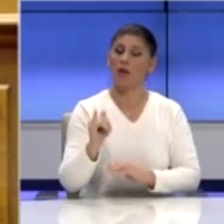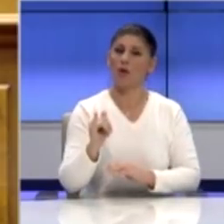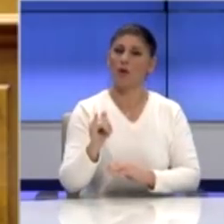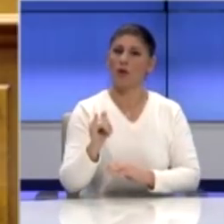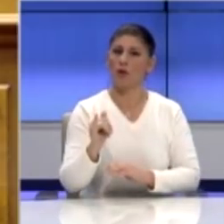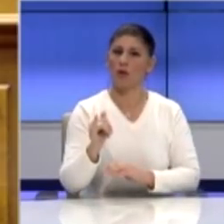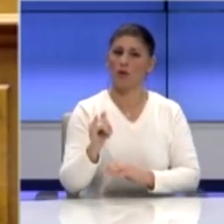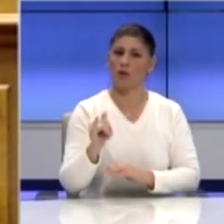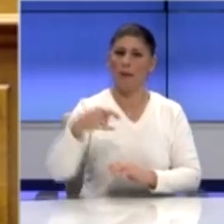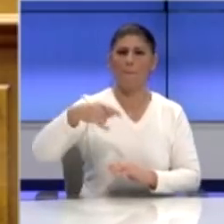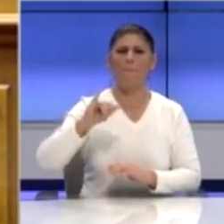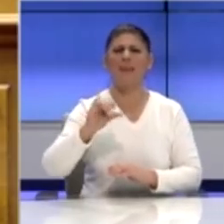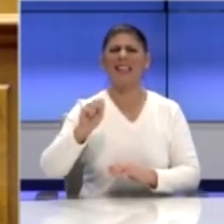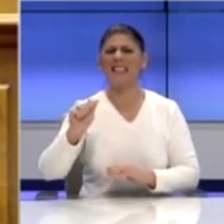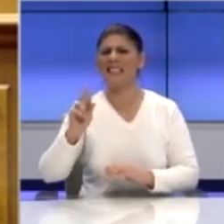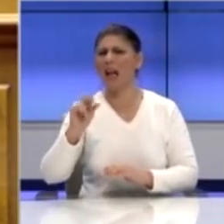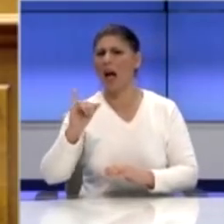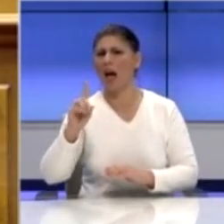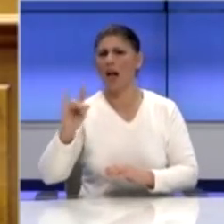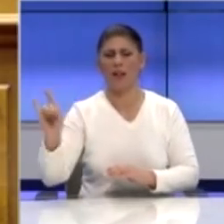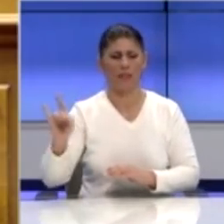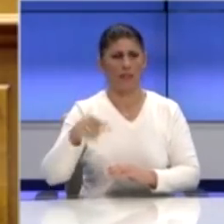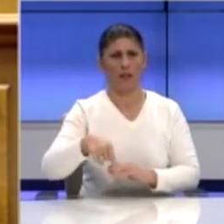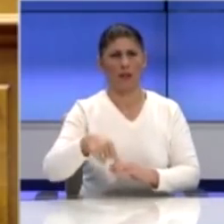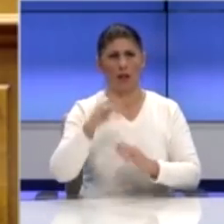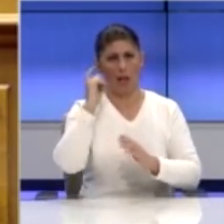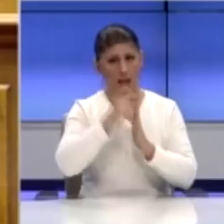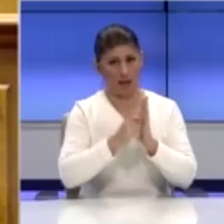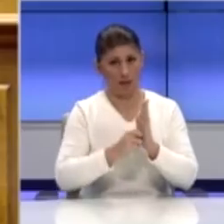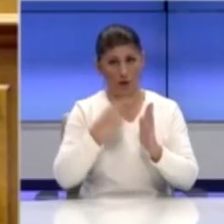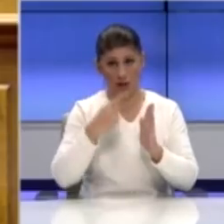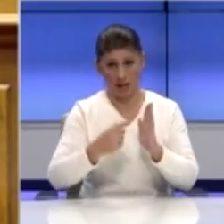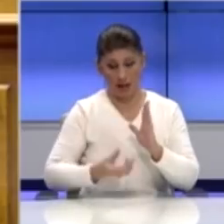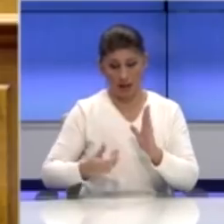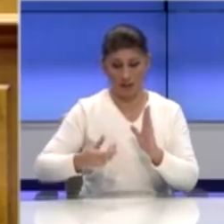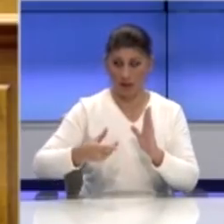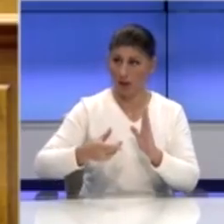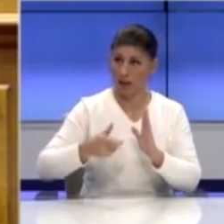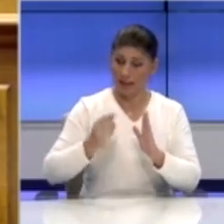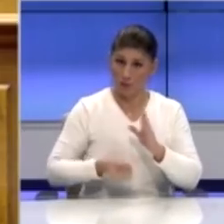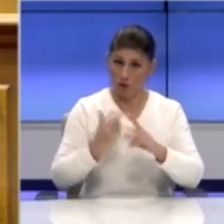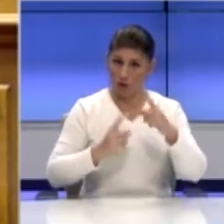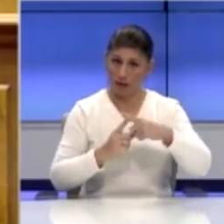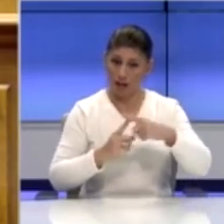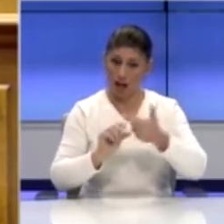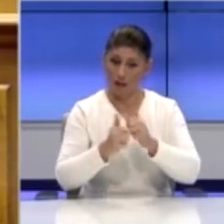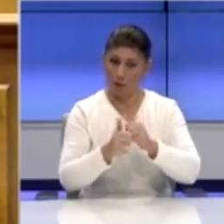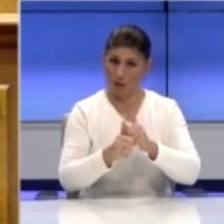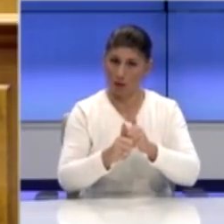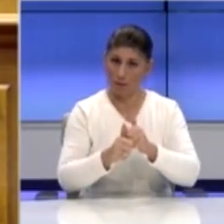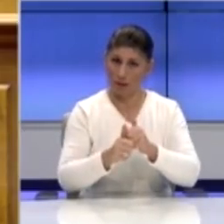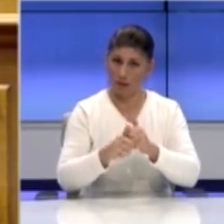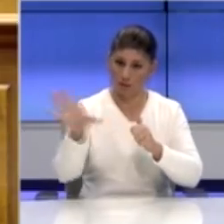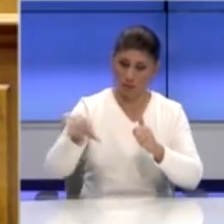έκθεση Πισαρίδη το παραδέχεται όταν λέει πως η εισαγωγή νέων τεχνολογιών αυτοματοποίησης